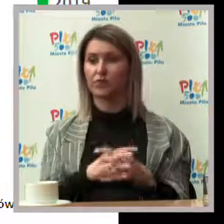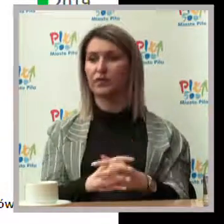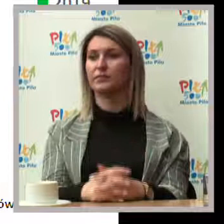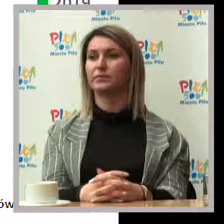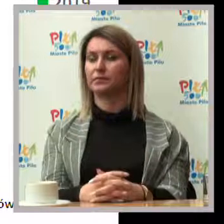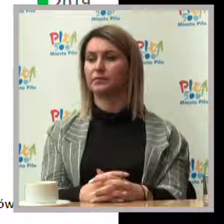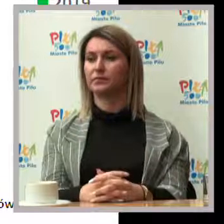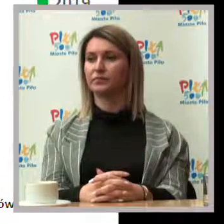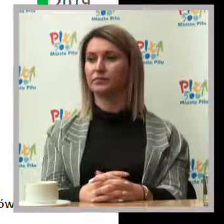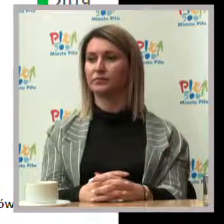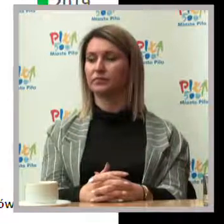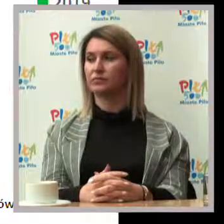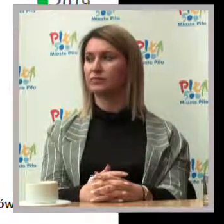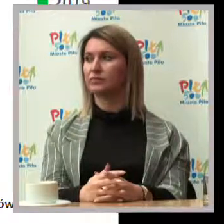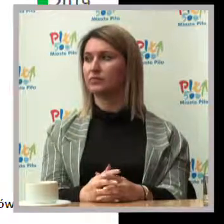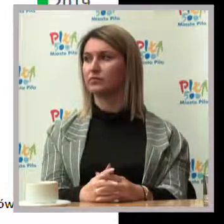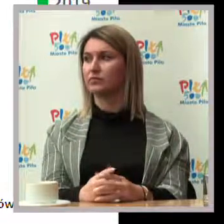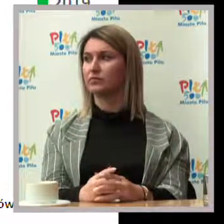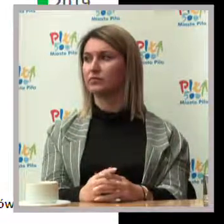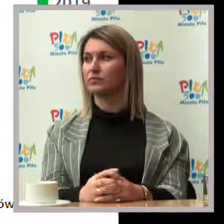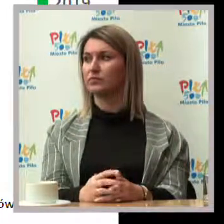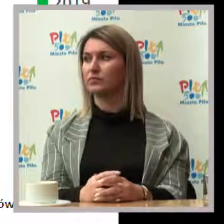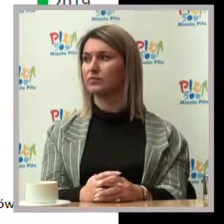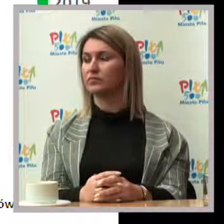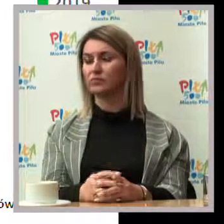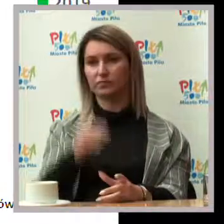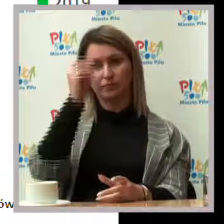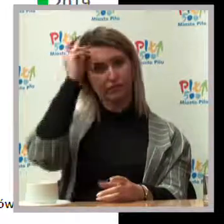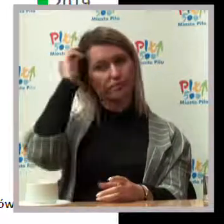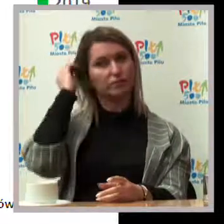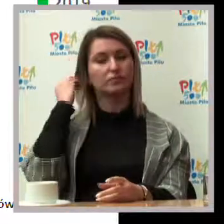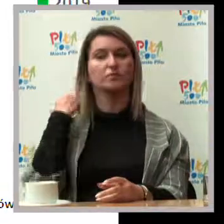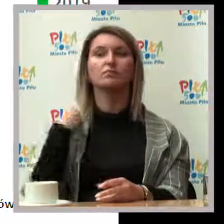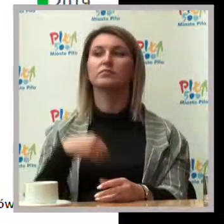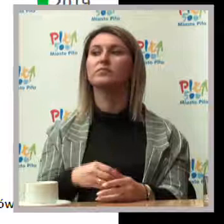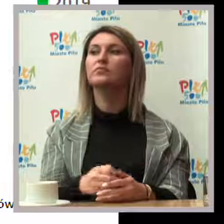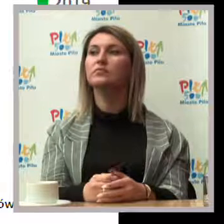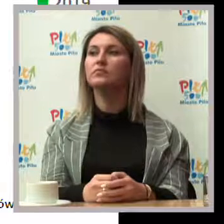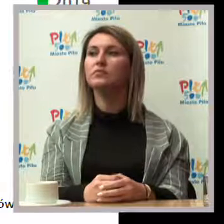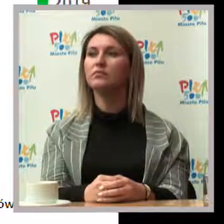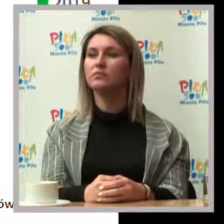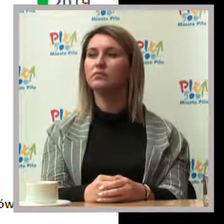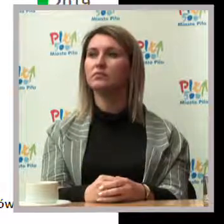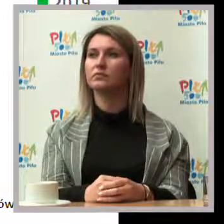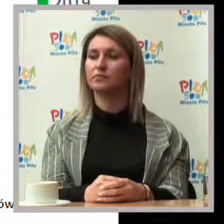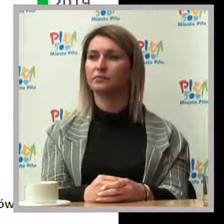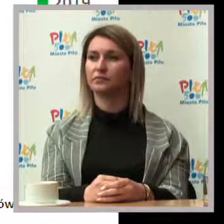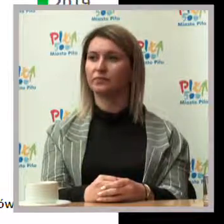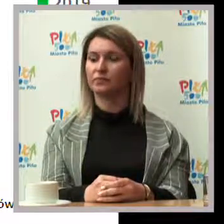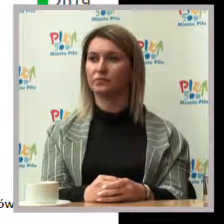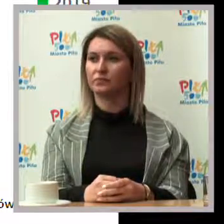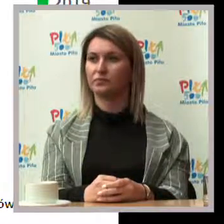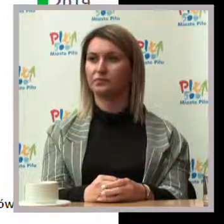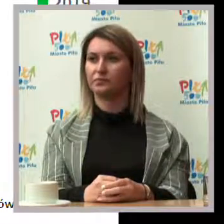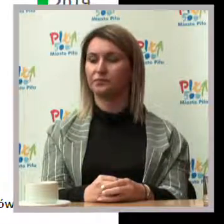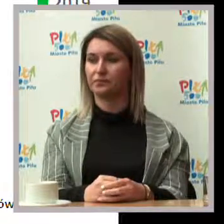tej grupie się znajdują. Nie wiążą się z wielkościami wynikającymi z podwyżek w tym okresie czasu. Oczywiście wartości